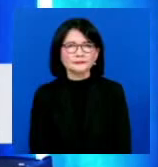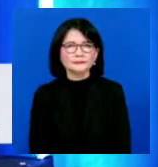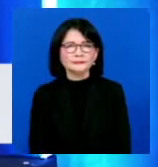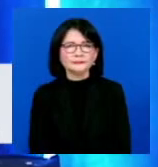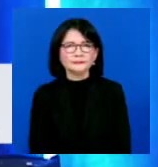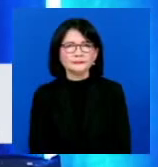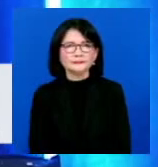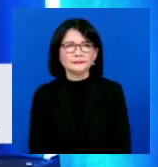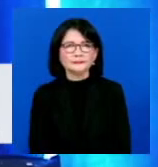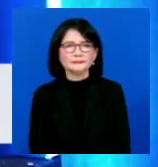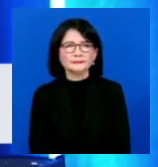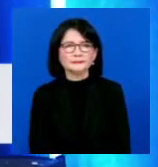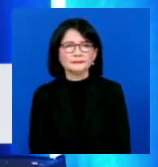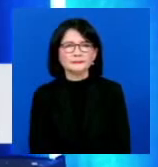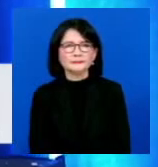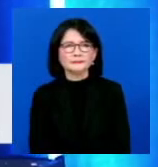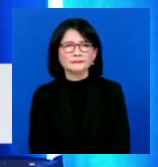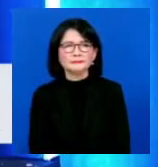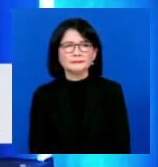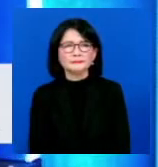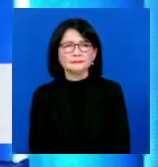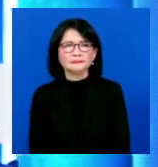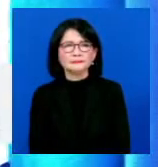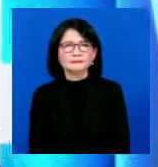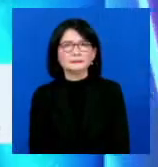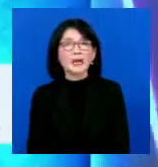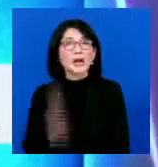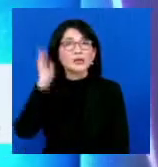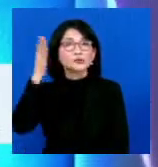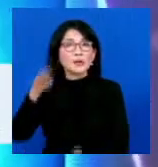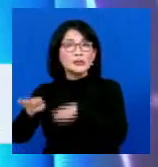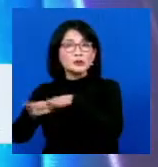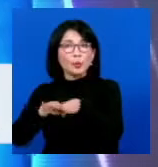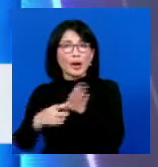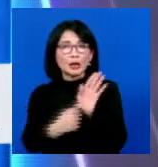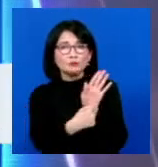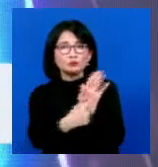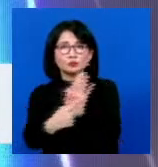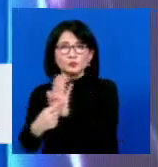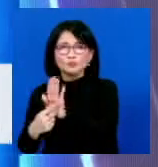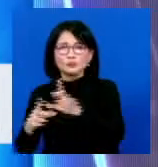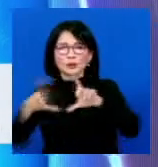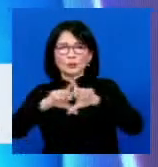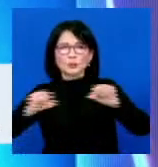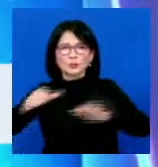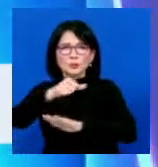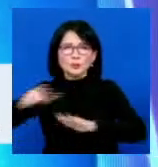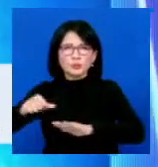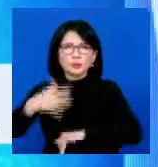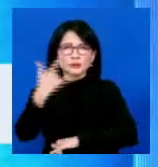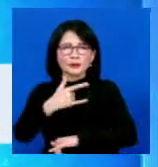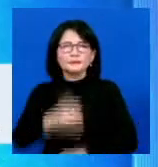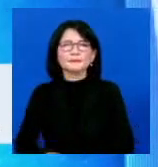amplop pertanyaan huruf e dan a sudah sesuai bapak ibu hadirin sekalian masih tersegel rapat dan kami